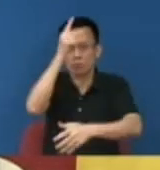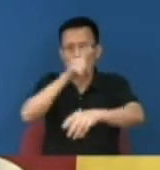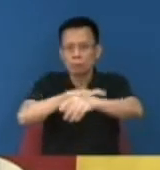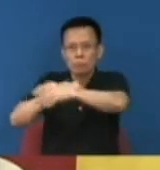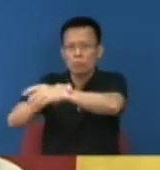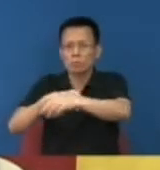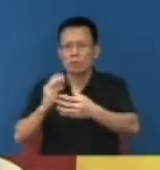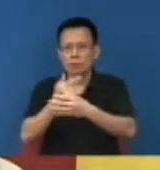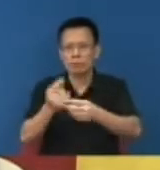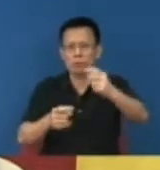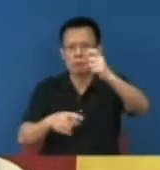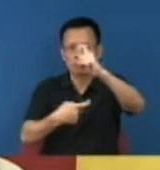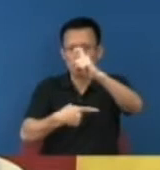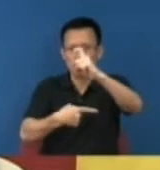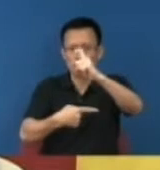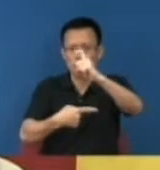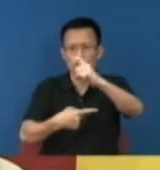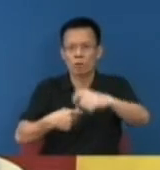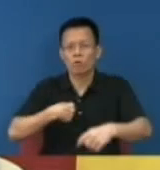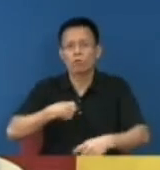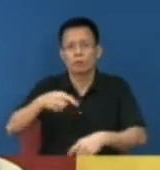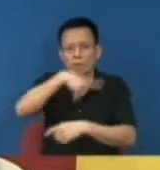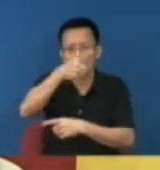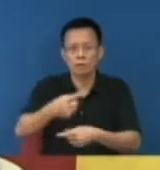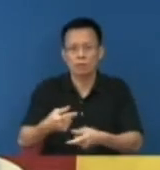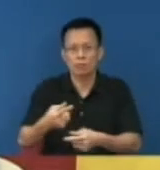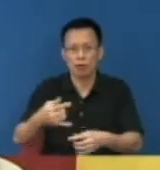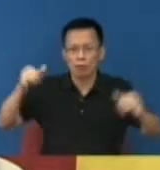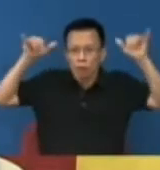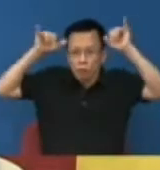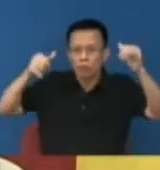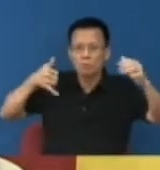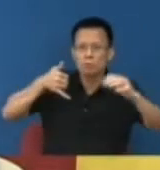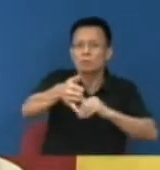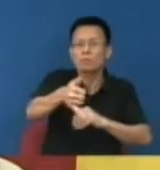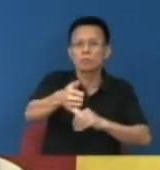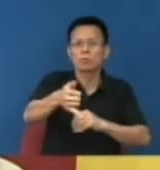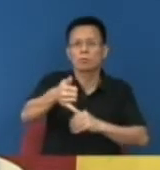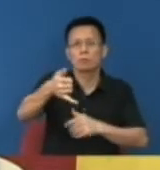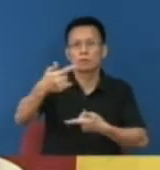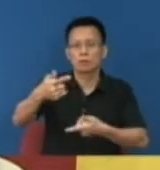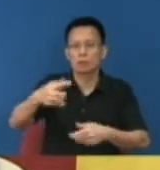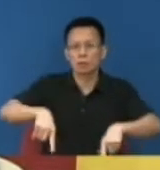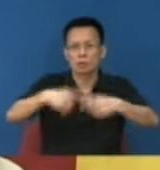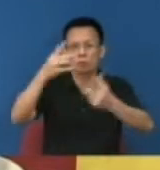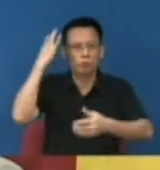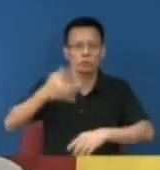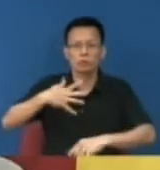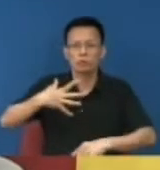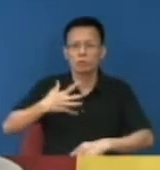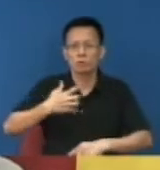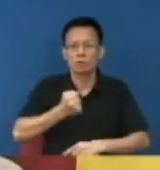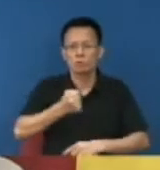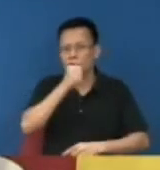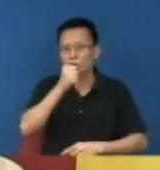1號，大家都知道就係我同埋其他人咧強闖呢個由林瑞麟主持嘅第二次